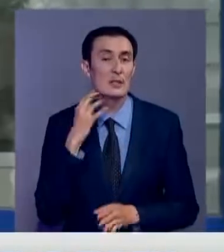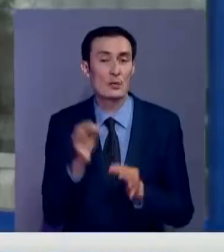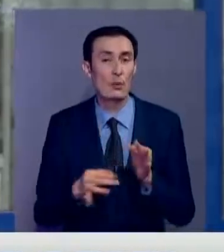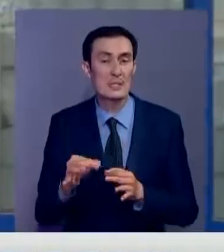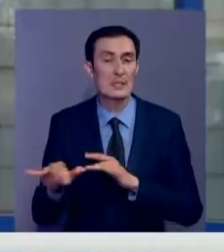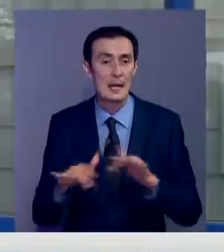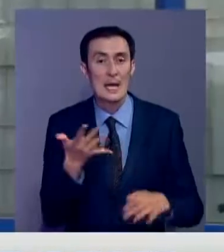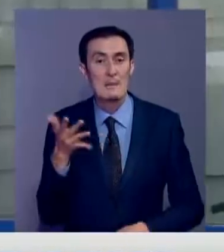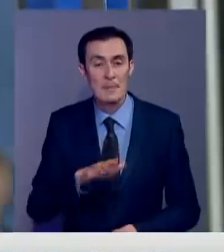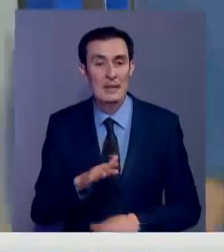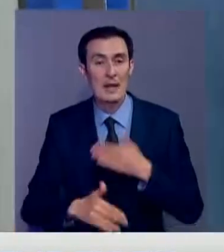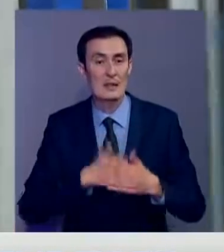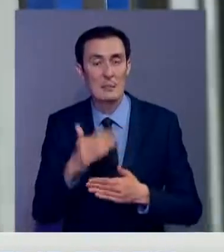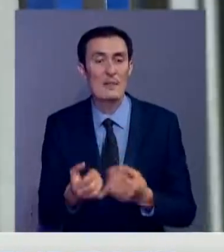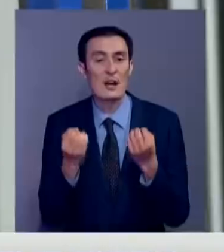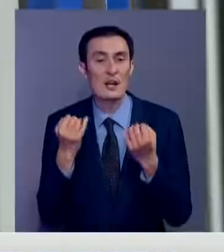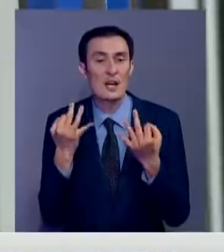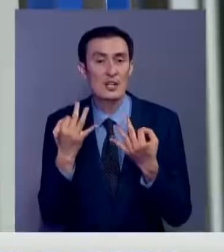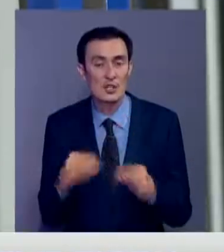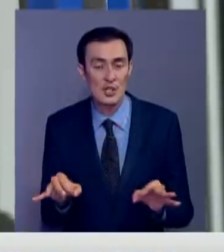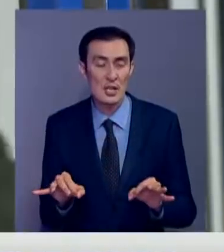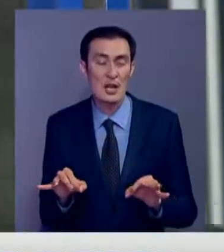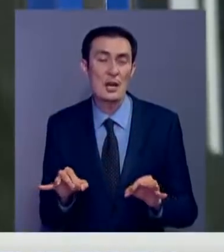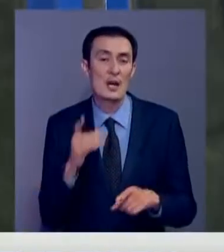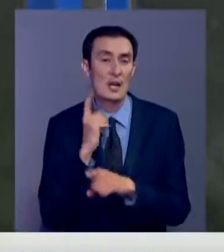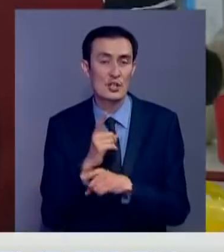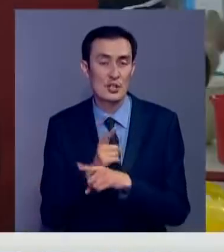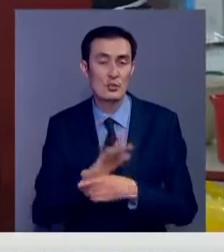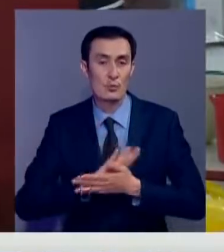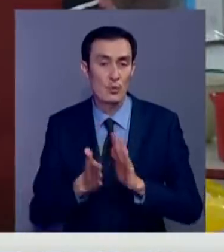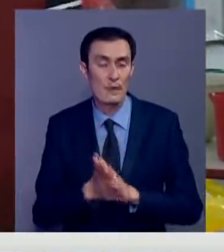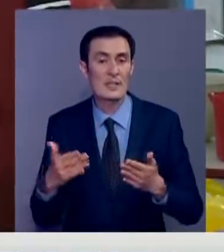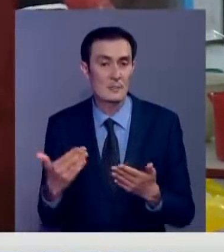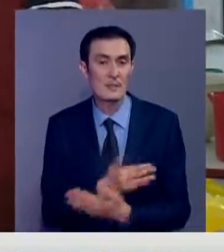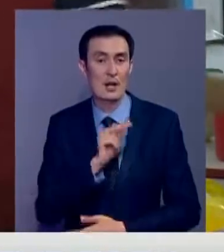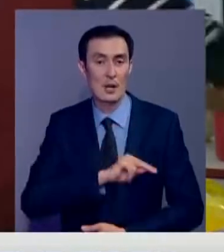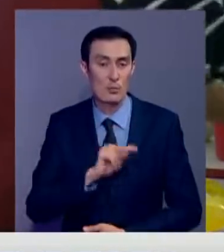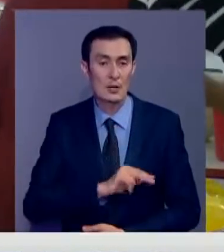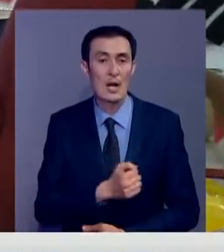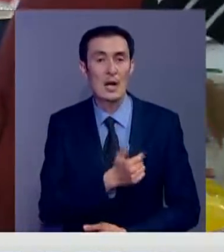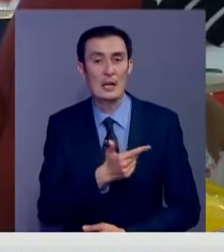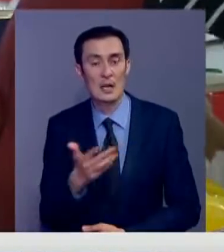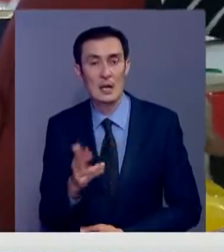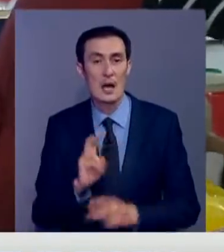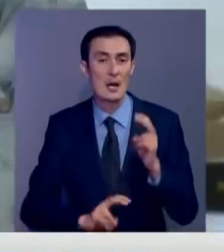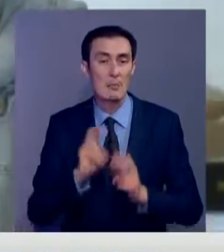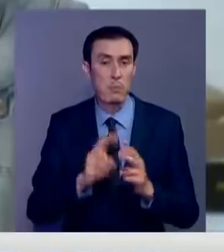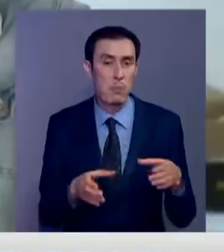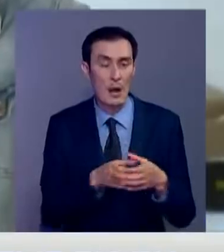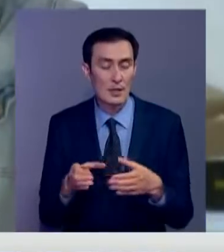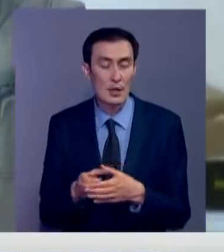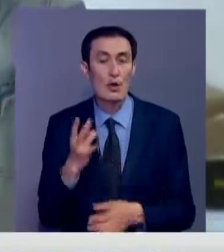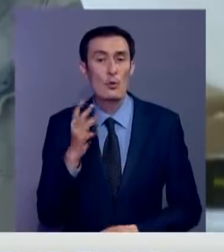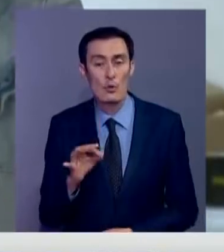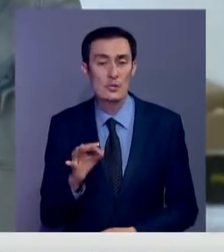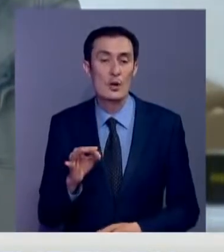проведено 5 этапов упрощения ограничений карантинного режима. Возобновилась деятельность ряда отраслей на экономике. Однако